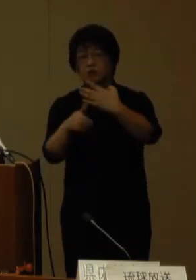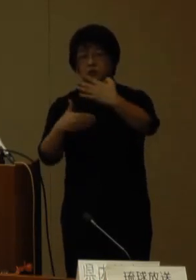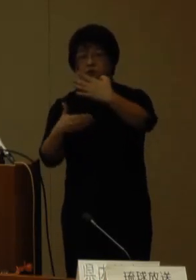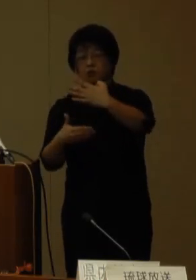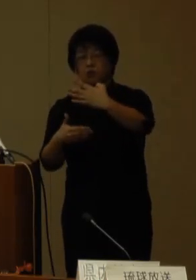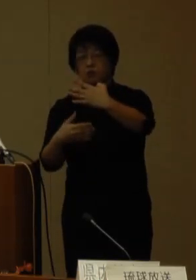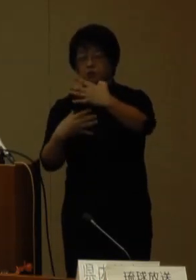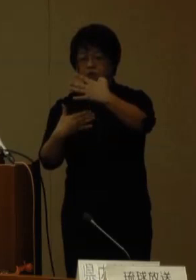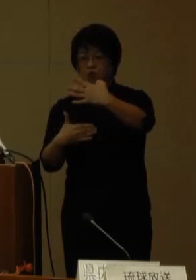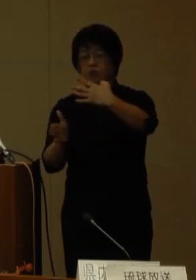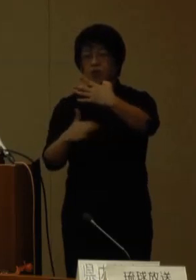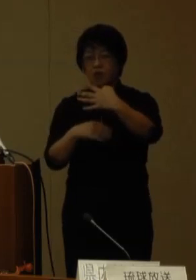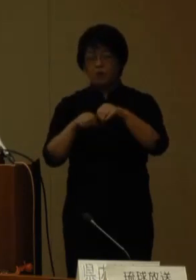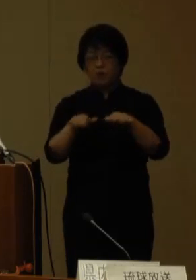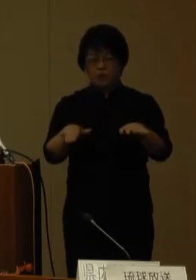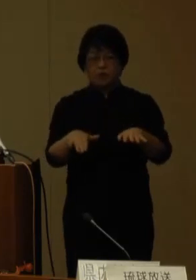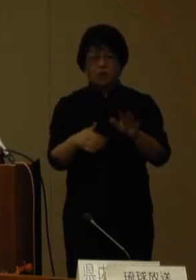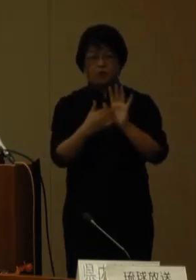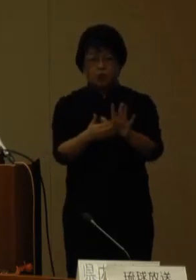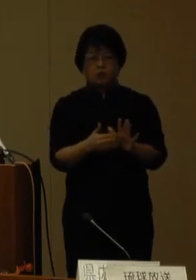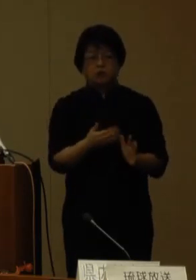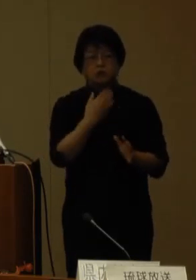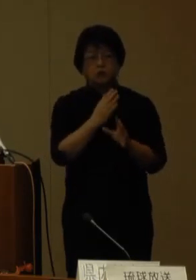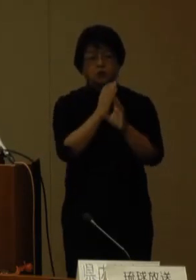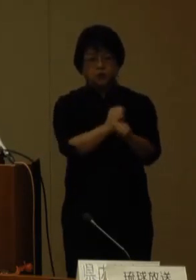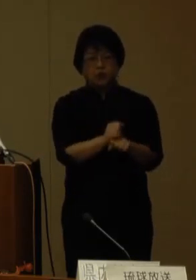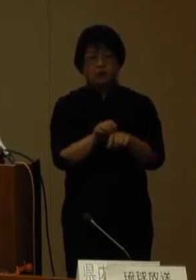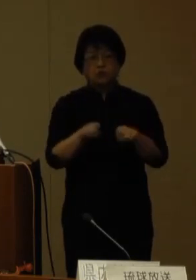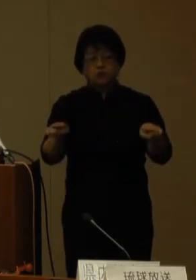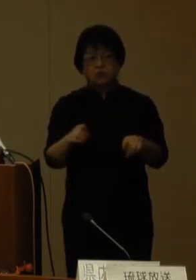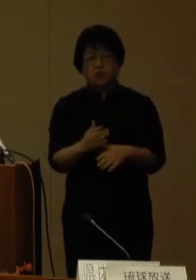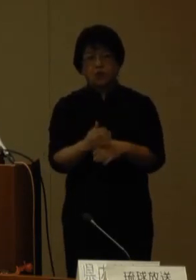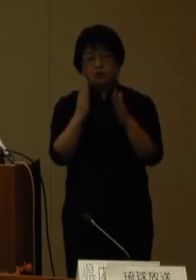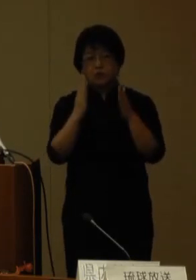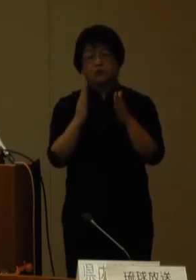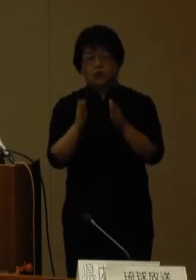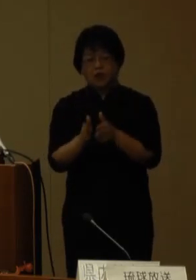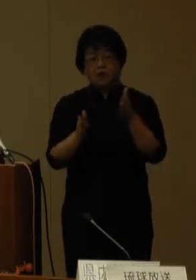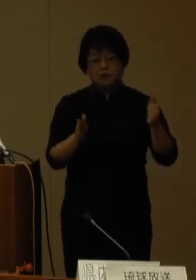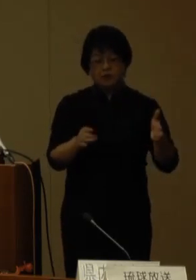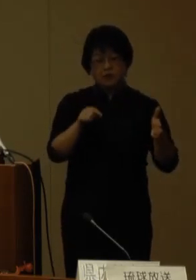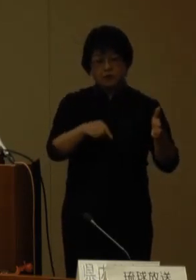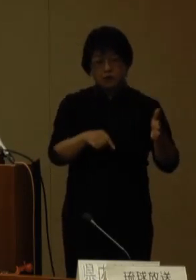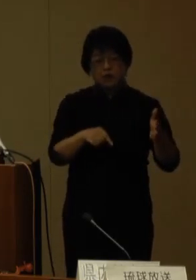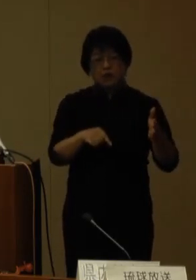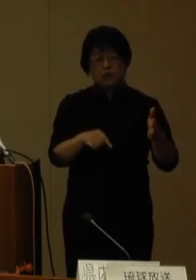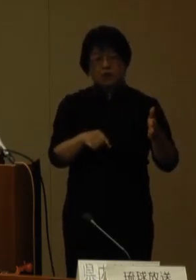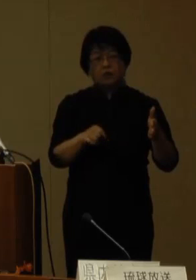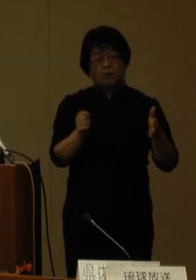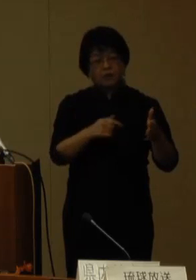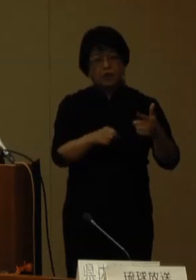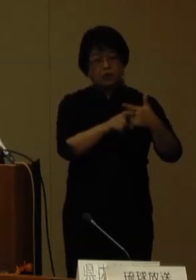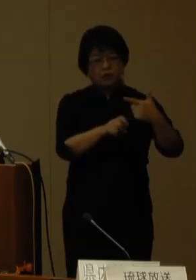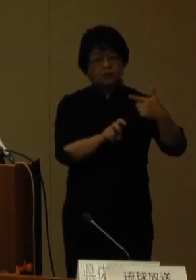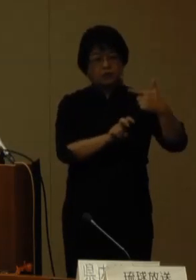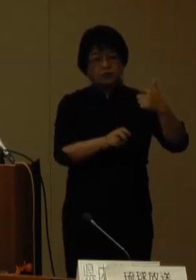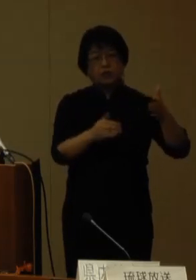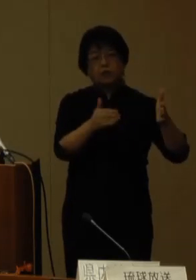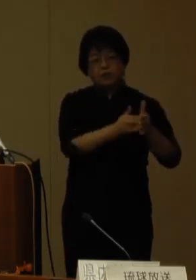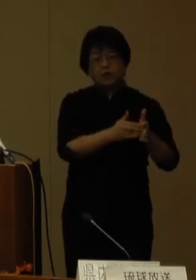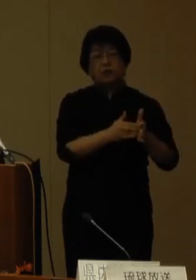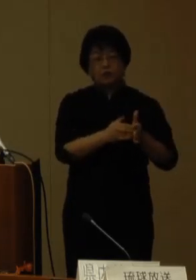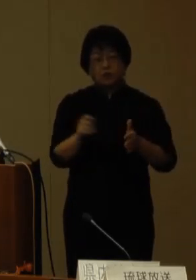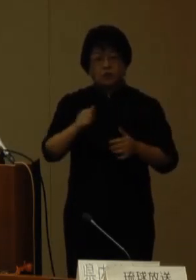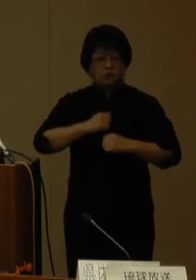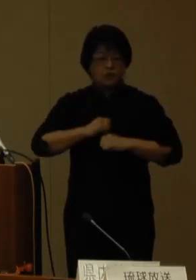日からまん延防止等重点措置が始まってですね、措置期間の延長、そして今回その来月20日までの 緊急事態宣言とです